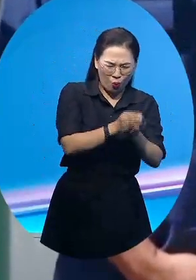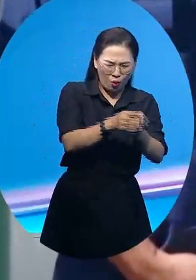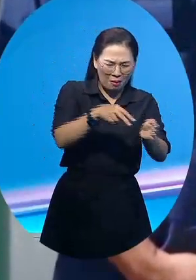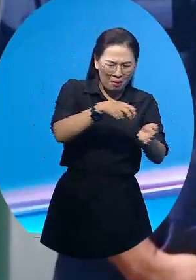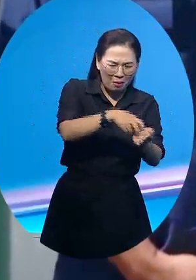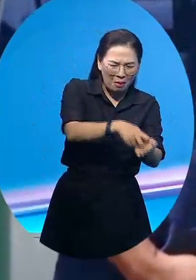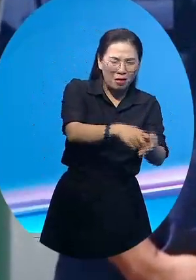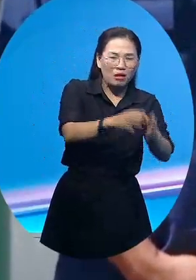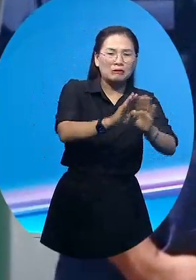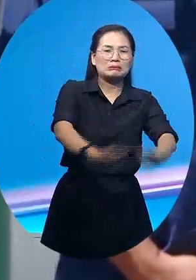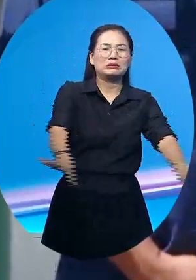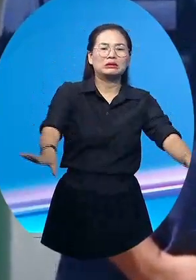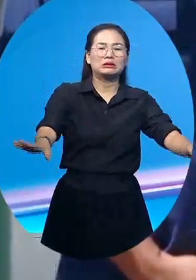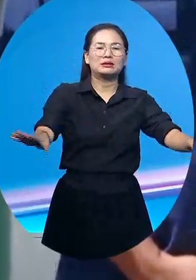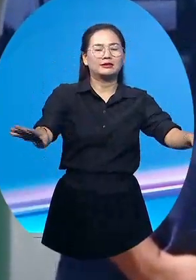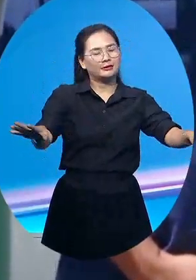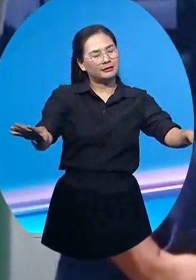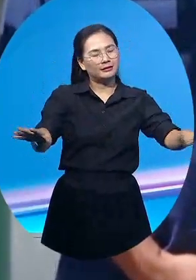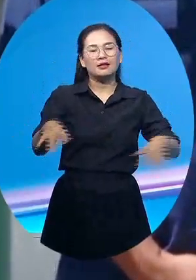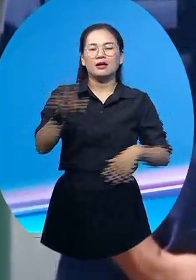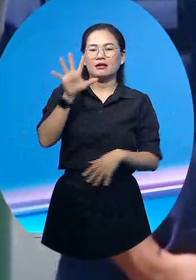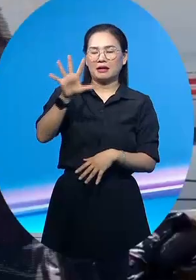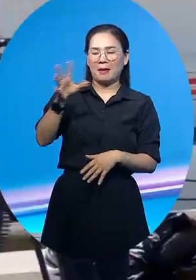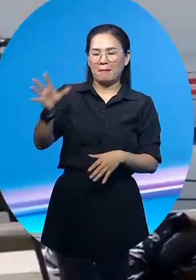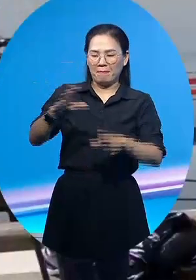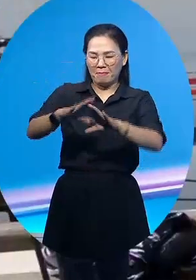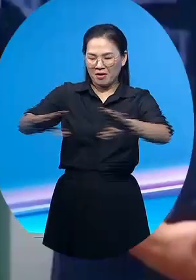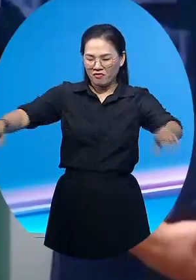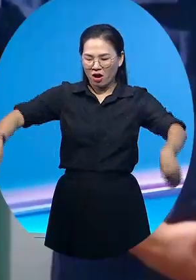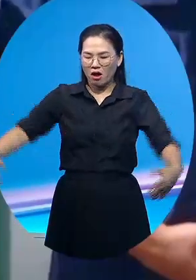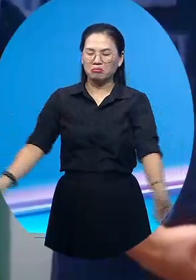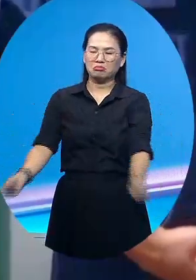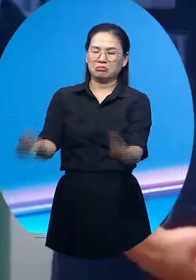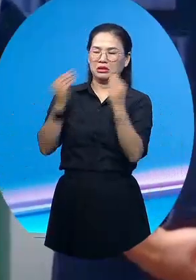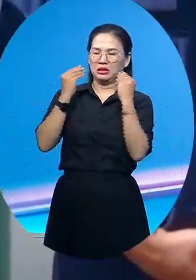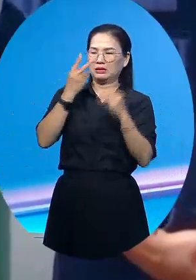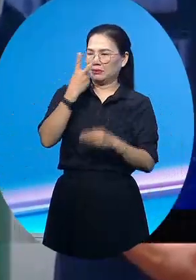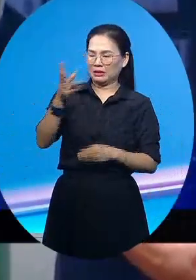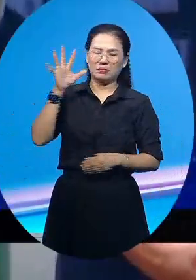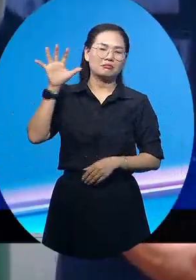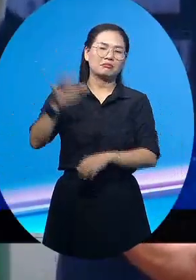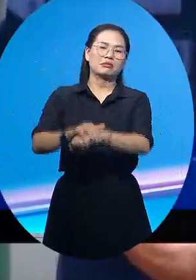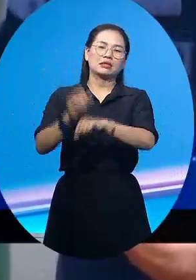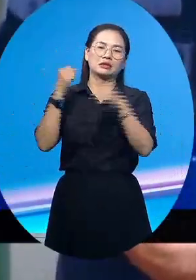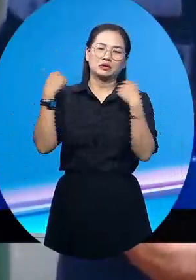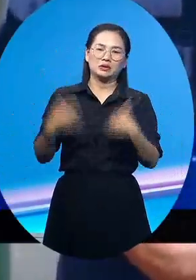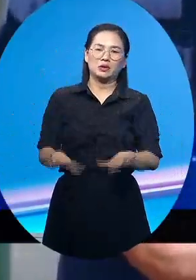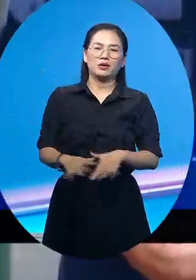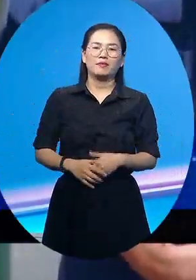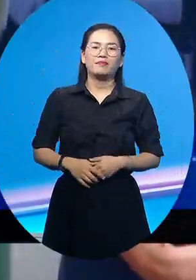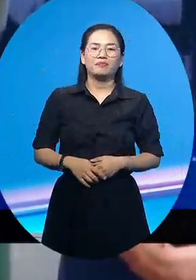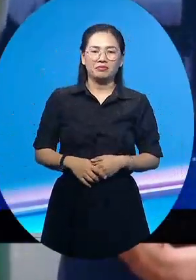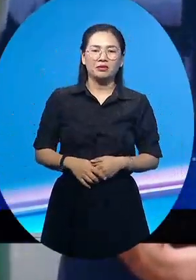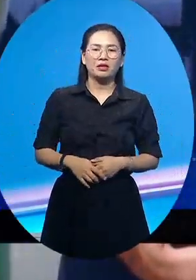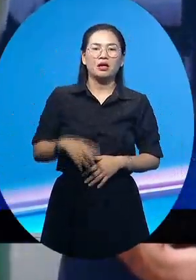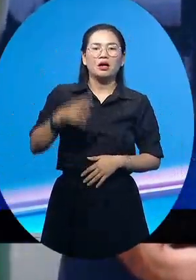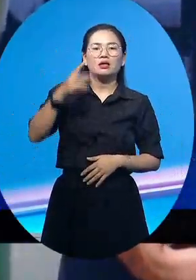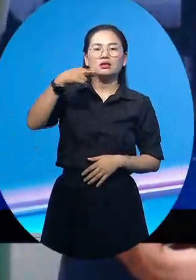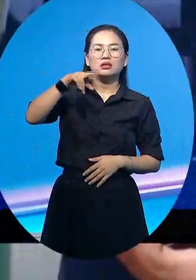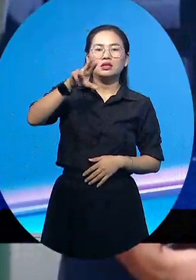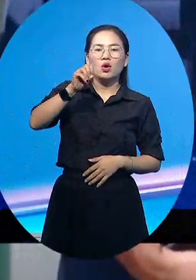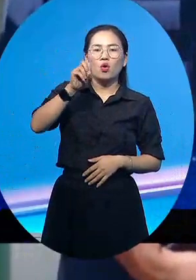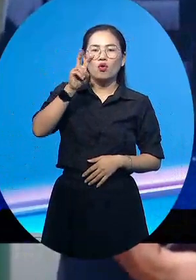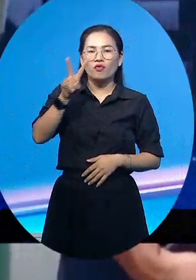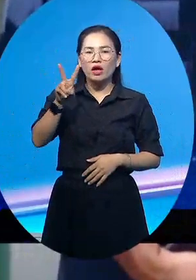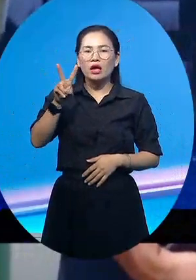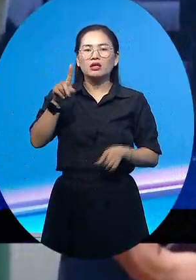con tàu bị ép bẹp cho đến nay đã có 5 Mảnh Vỡ lớn được tìm thấy chiếc Euro về một phương tiện Điều khiển từ xa của